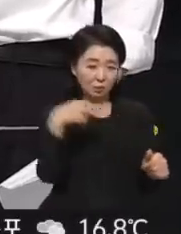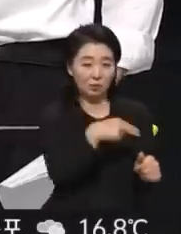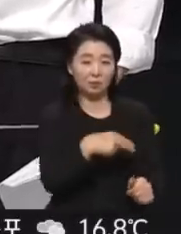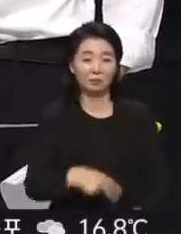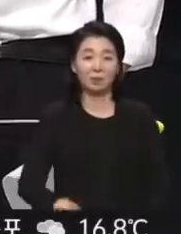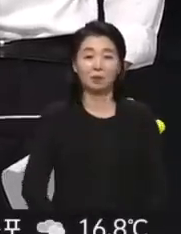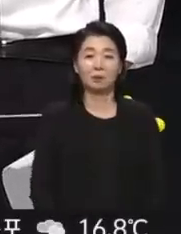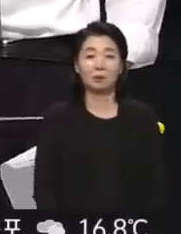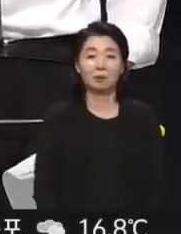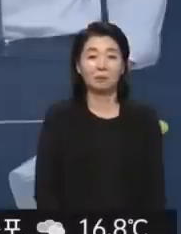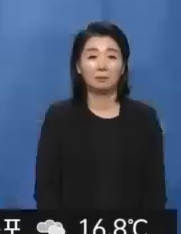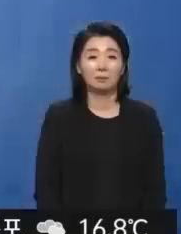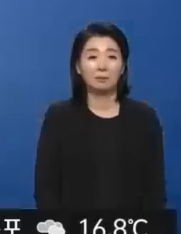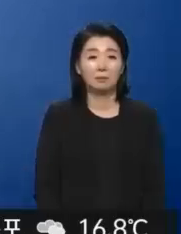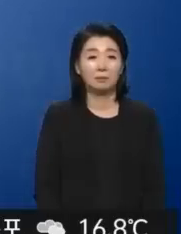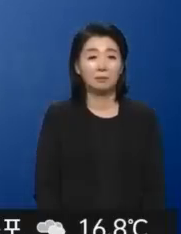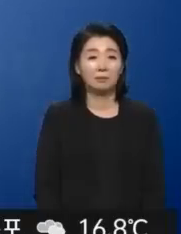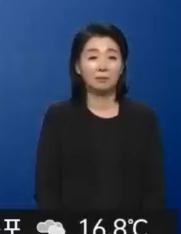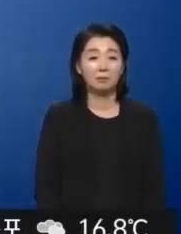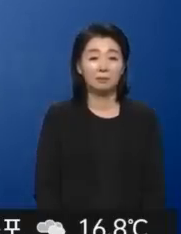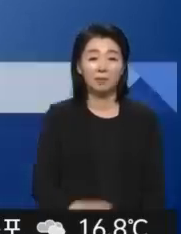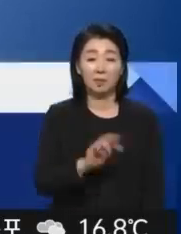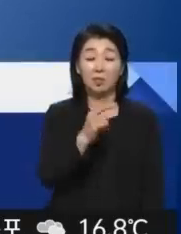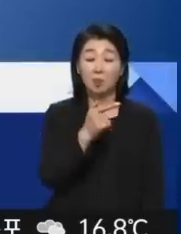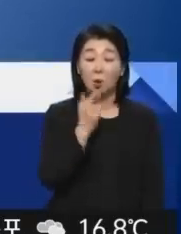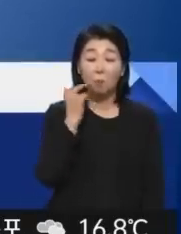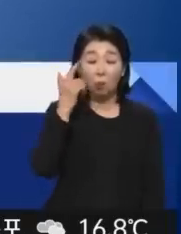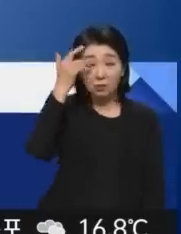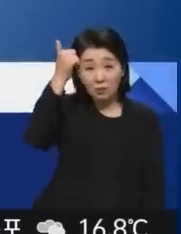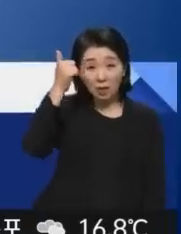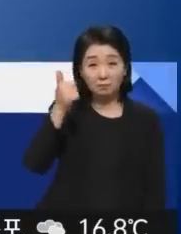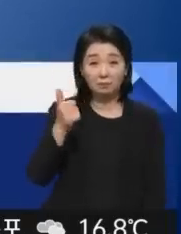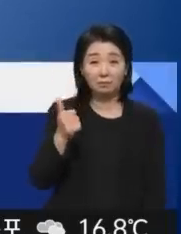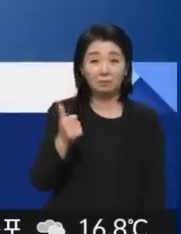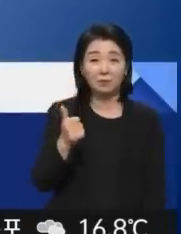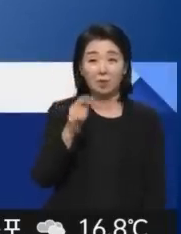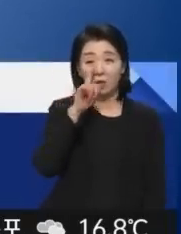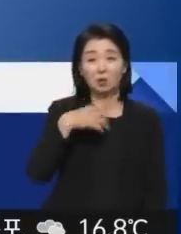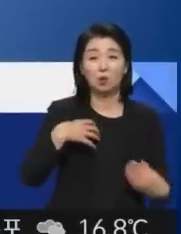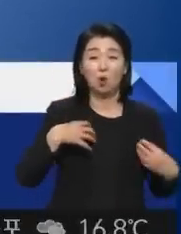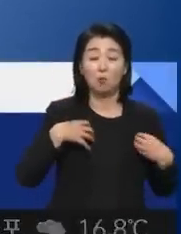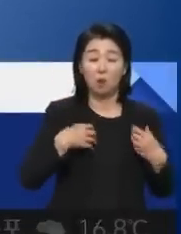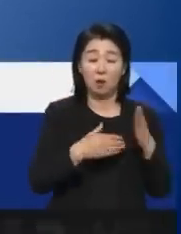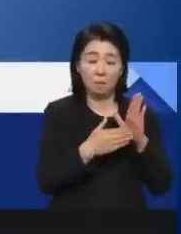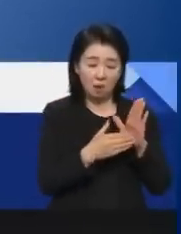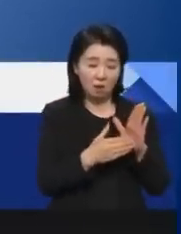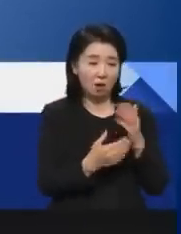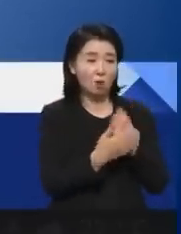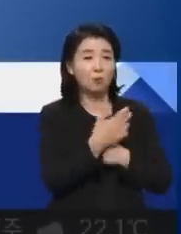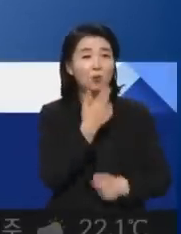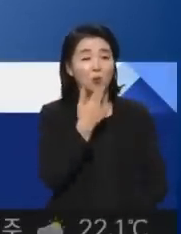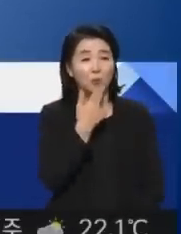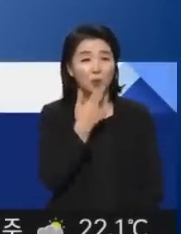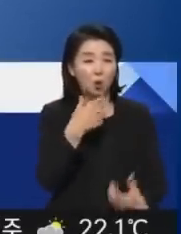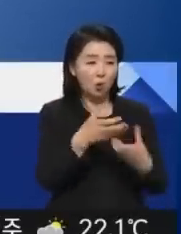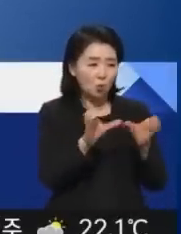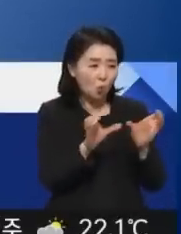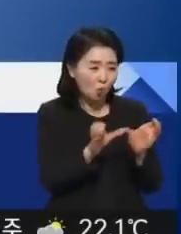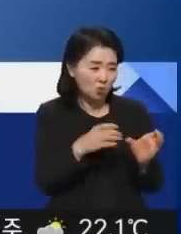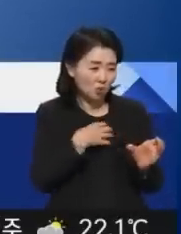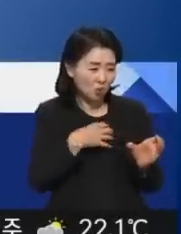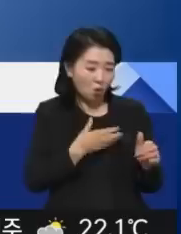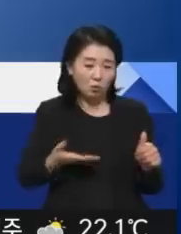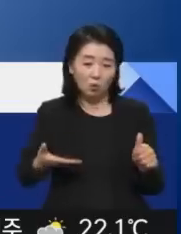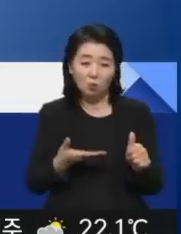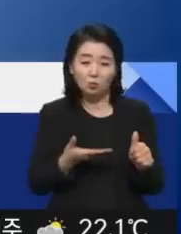선언했습니다. 정광훈 목사는 정부의 방역 시책에 협조하지 않은 채 공동체의 안위마저